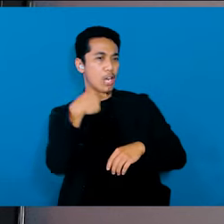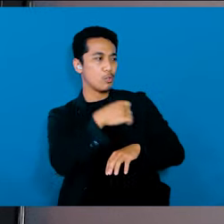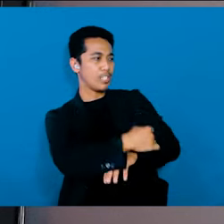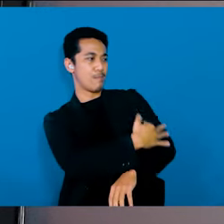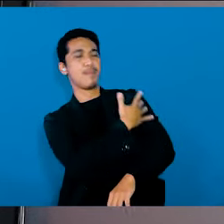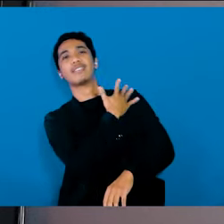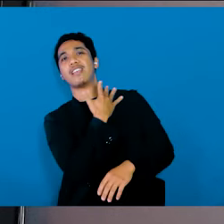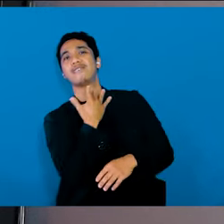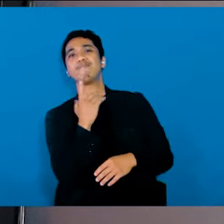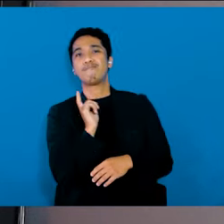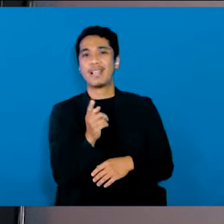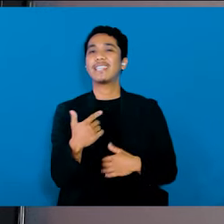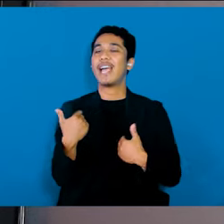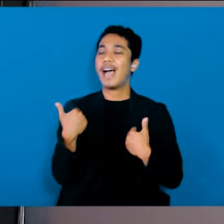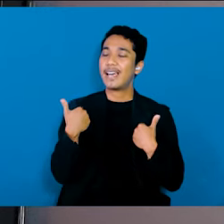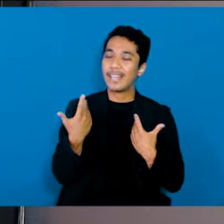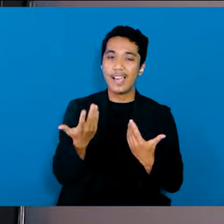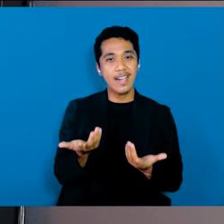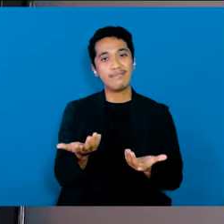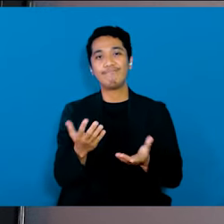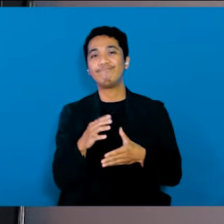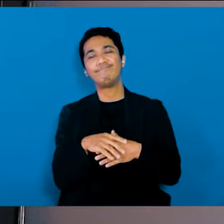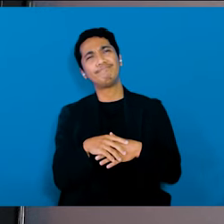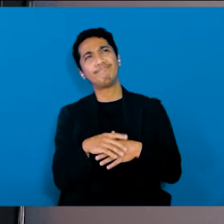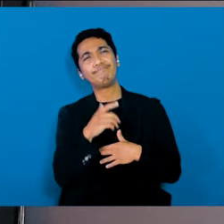terinspirasi, pasti ada sesuatu yang